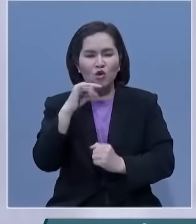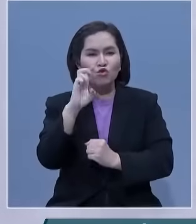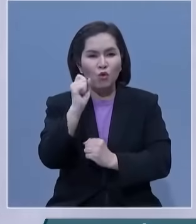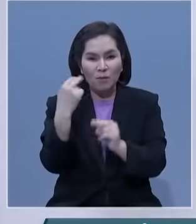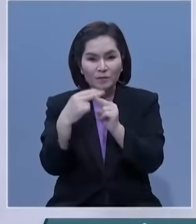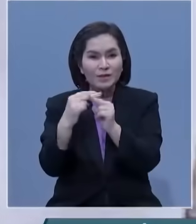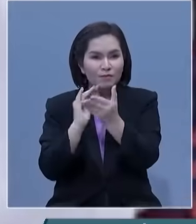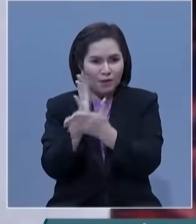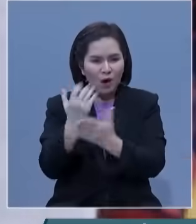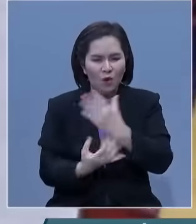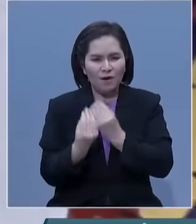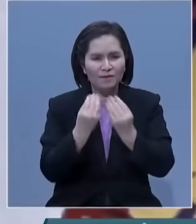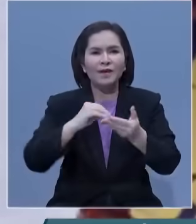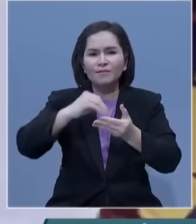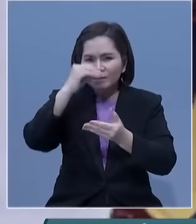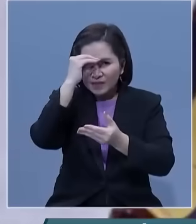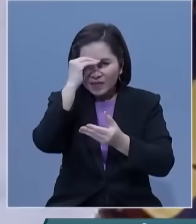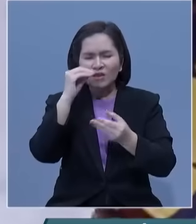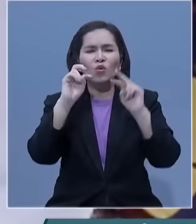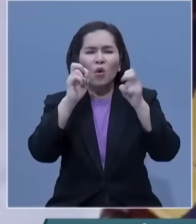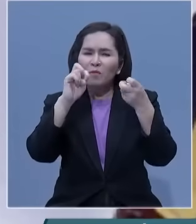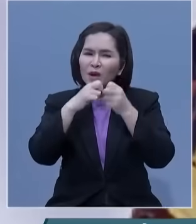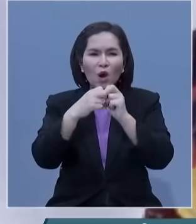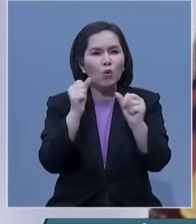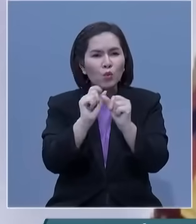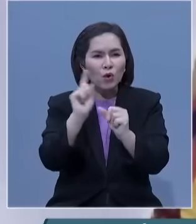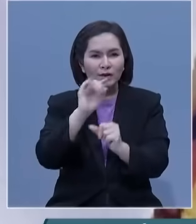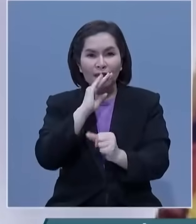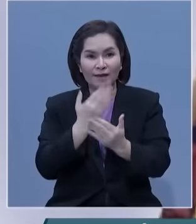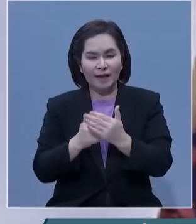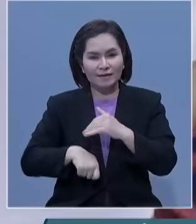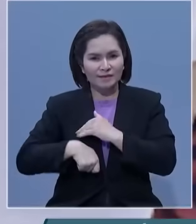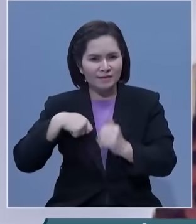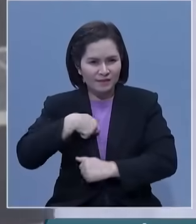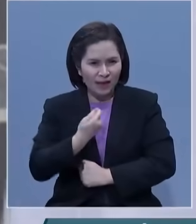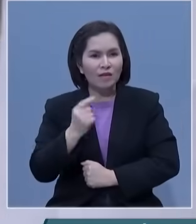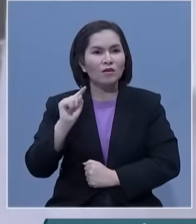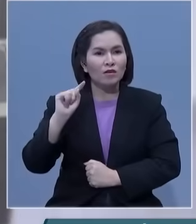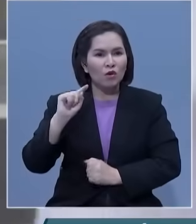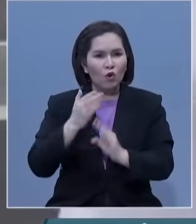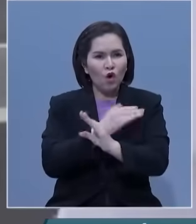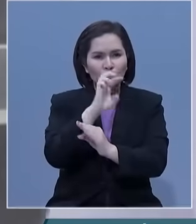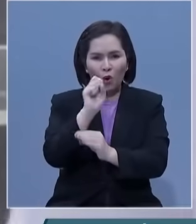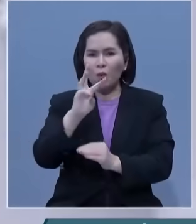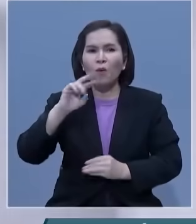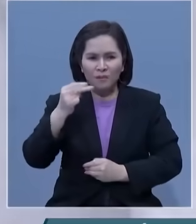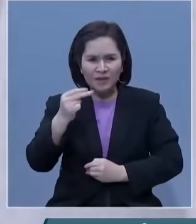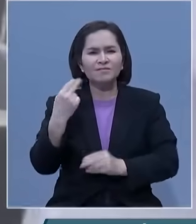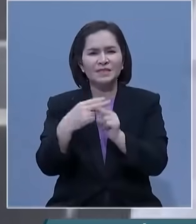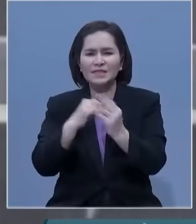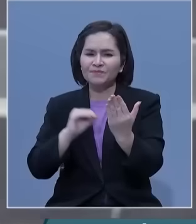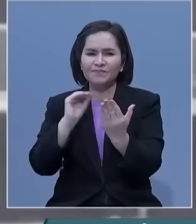เรียนปัญหาประเด็นที่คุยกันตรงนั้นก็คือถ้ายอมจ่าย 60,000 บาทตั้งแต่ก่อนสอบ ครับ ติดไป